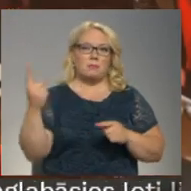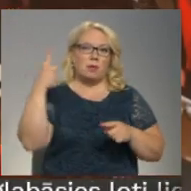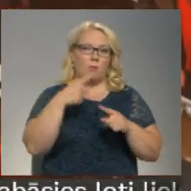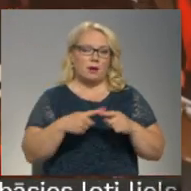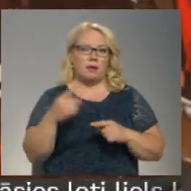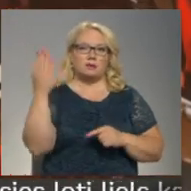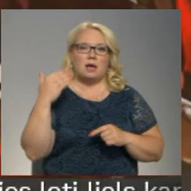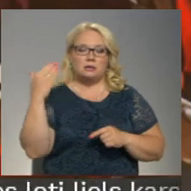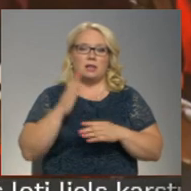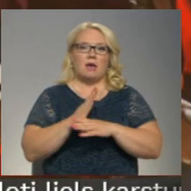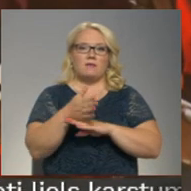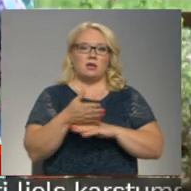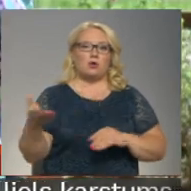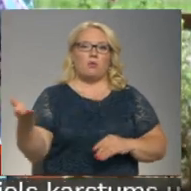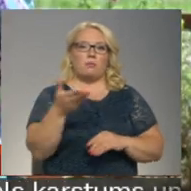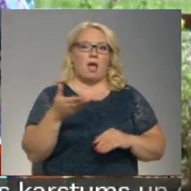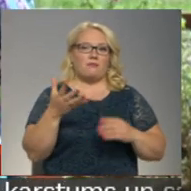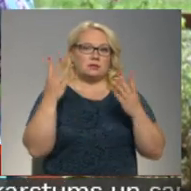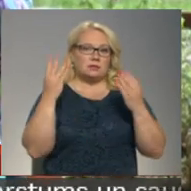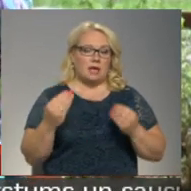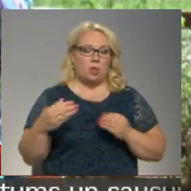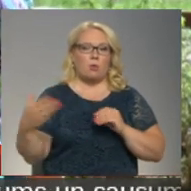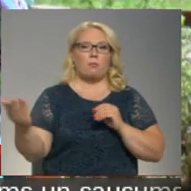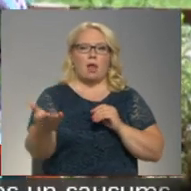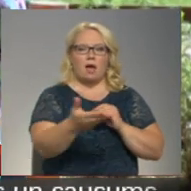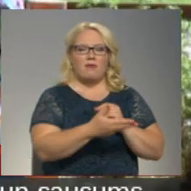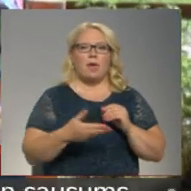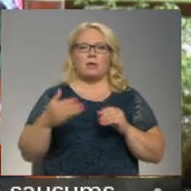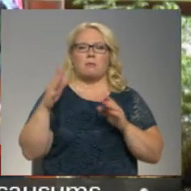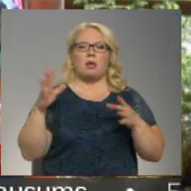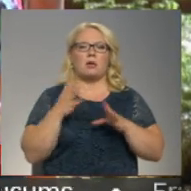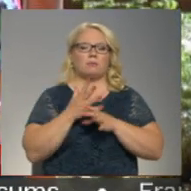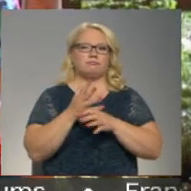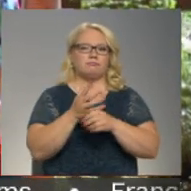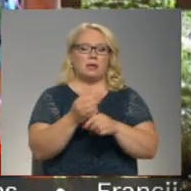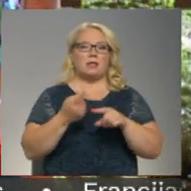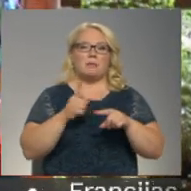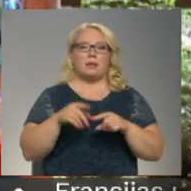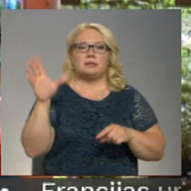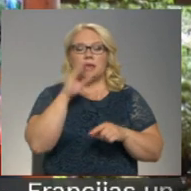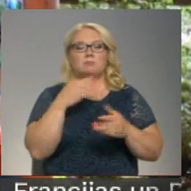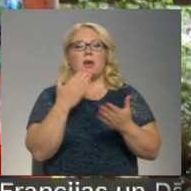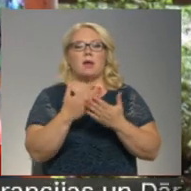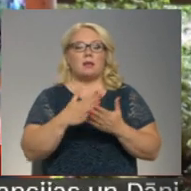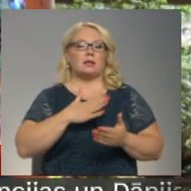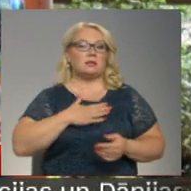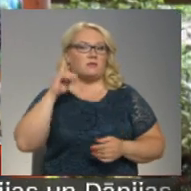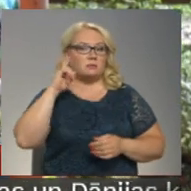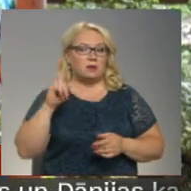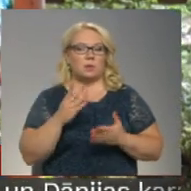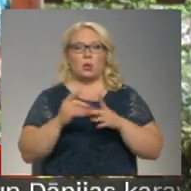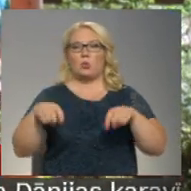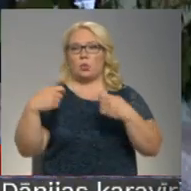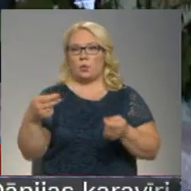pirmoreiz aicināja viesus uz pļavas dienu. Tomēr pļāvēju ar katru gadu kļuva aizvien mazāk, tāpēc iespēja rādīt savas prasmes tika